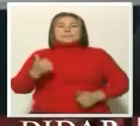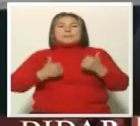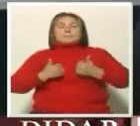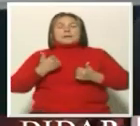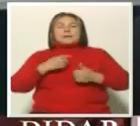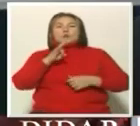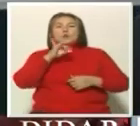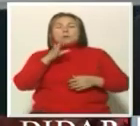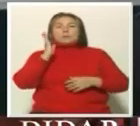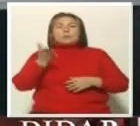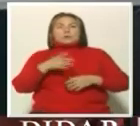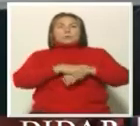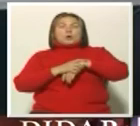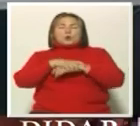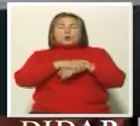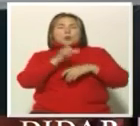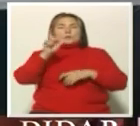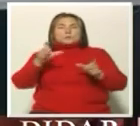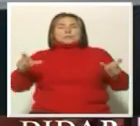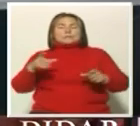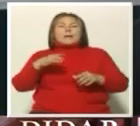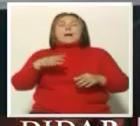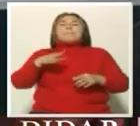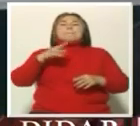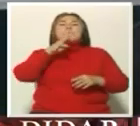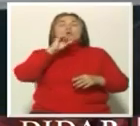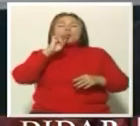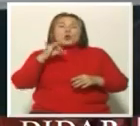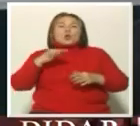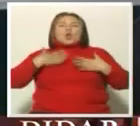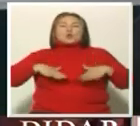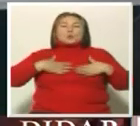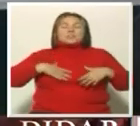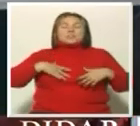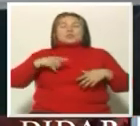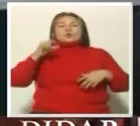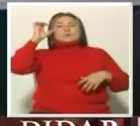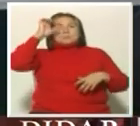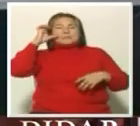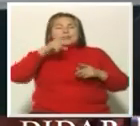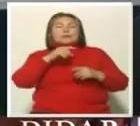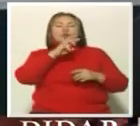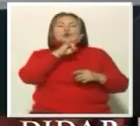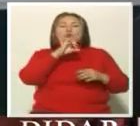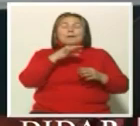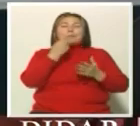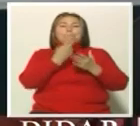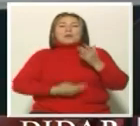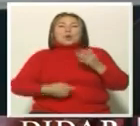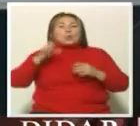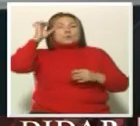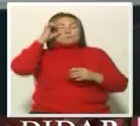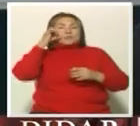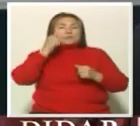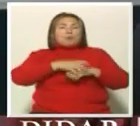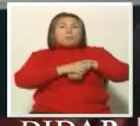Соперниками Нурдаулета будут борцы из Монголии, Грузии и Узбекистана. Как вы помните, Нурдаулет Джарылгапов проиграл узбекскому